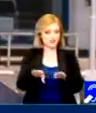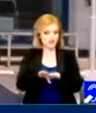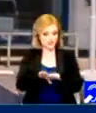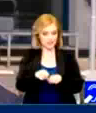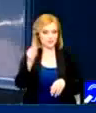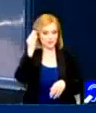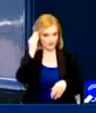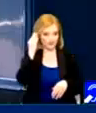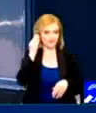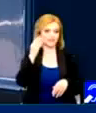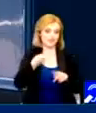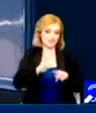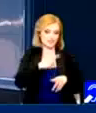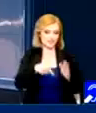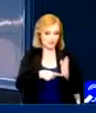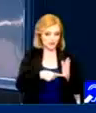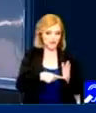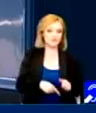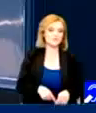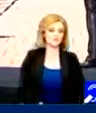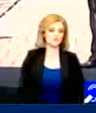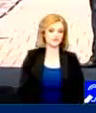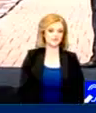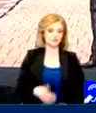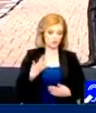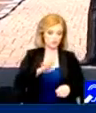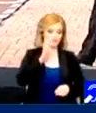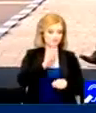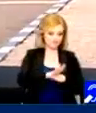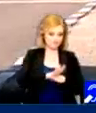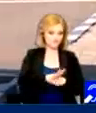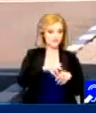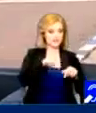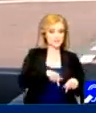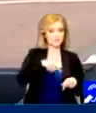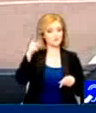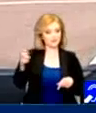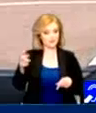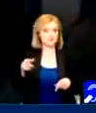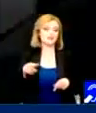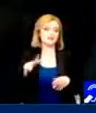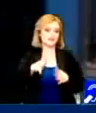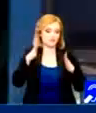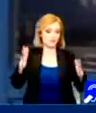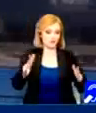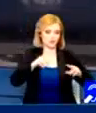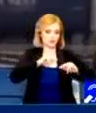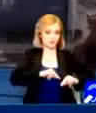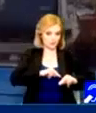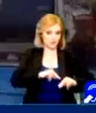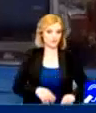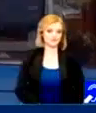acest capitol. Până la ultimul inspector, dispoziții o să fie date în vederea manifestării, în primul rând, unei